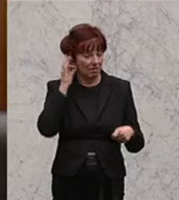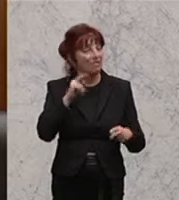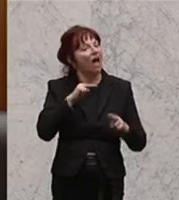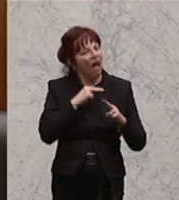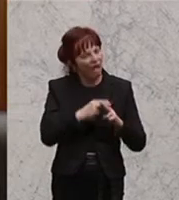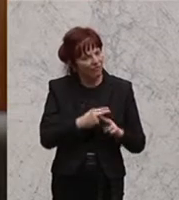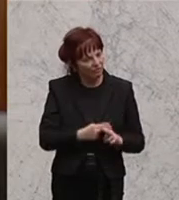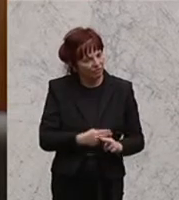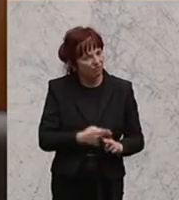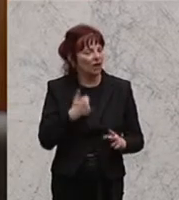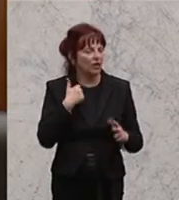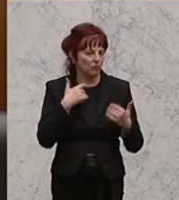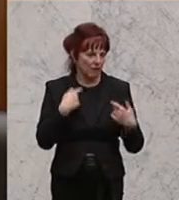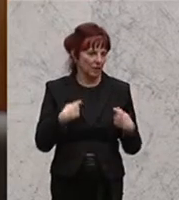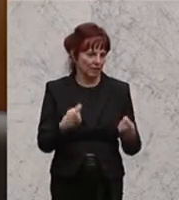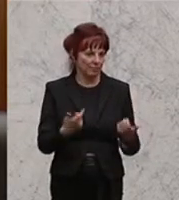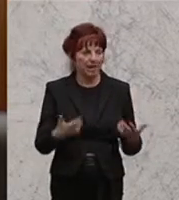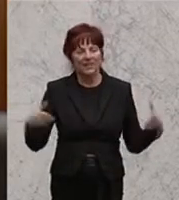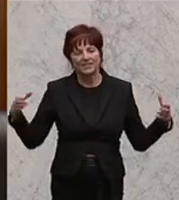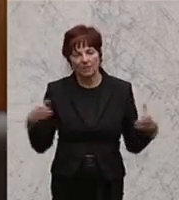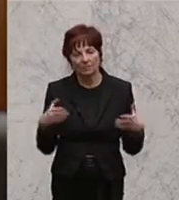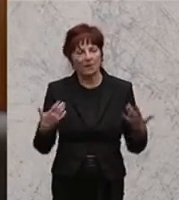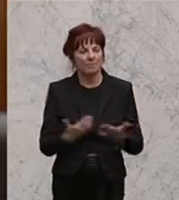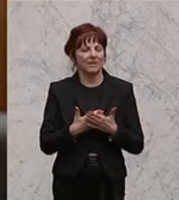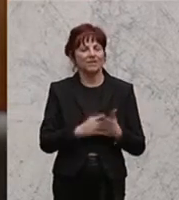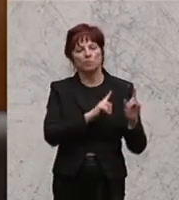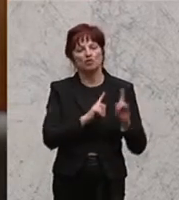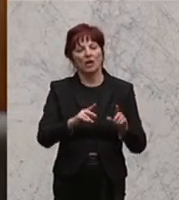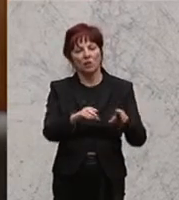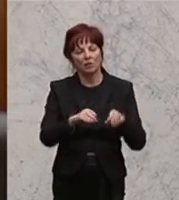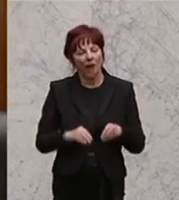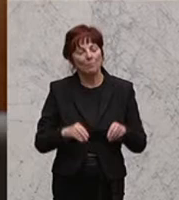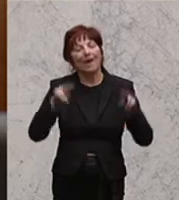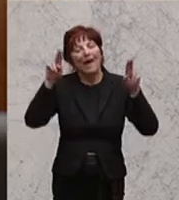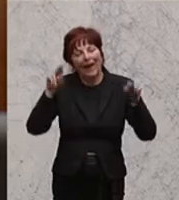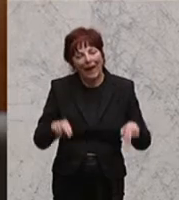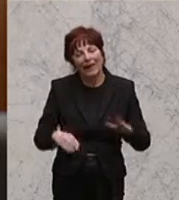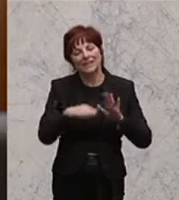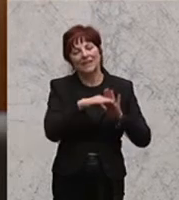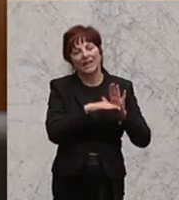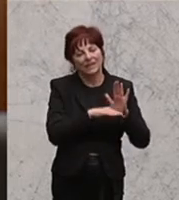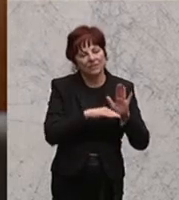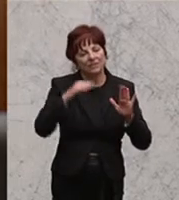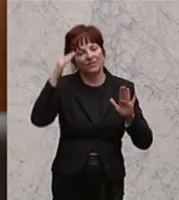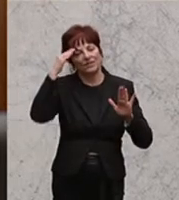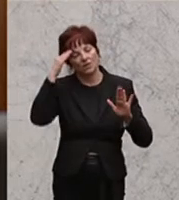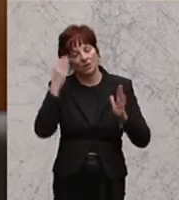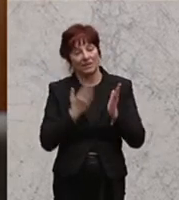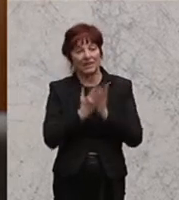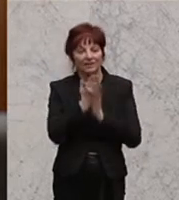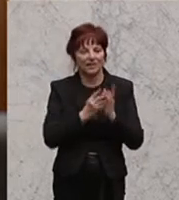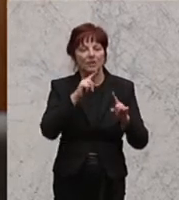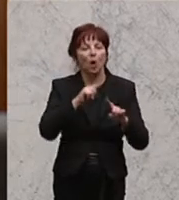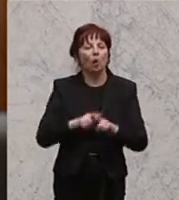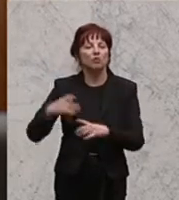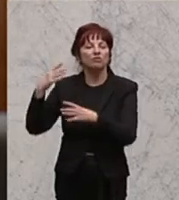vornehme. Da gibt es eine gemeinsame Stellungnahme des Rechts-, Legislativ- und Wissenschaftlichen Dienstes und des Verfassungsdienstes